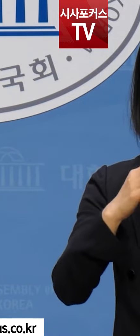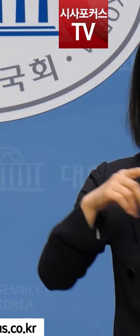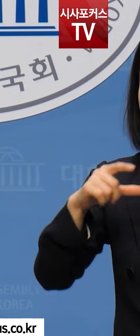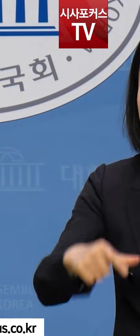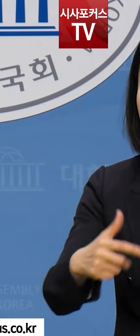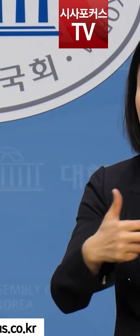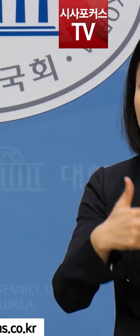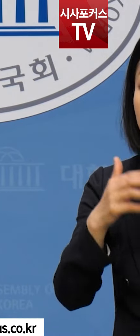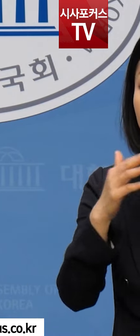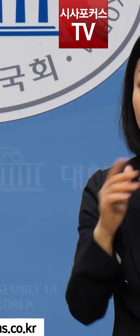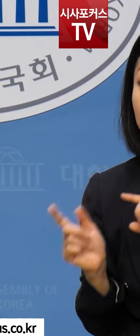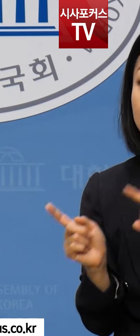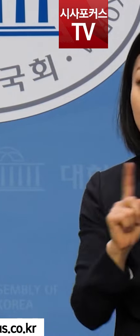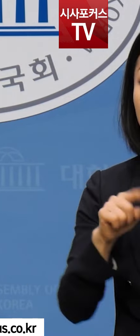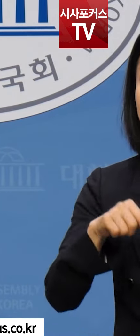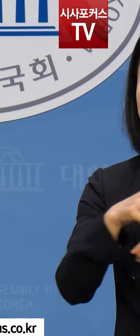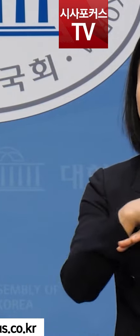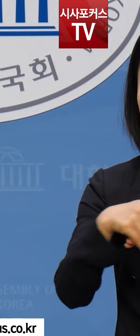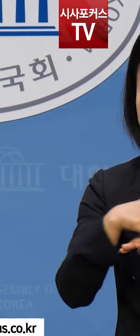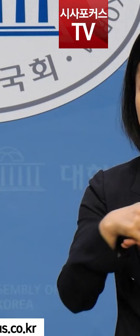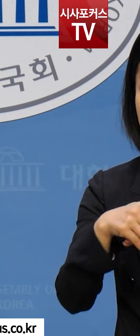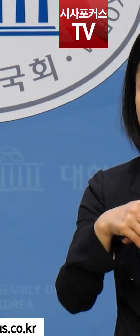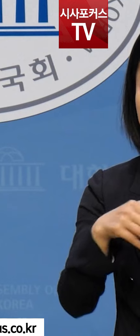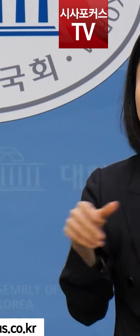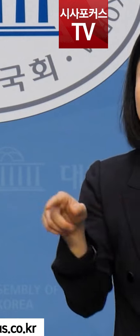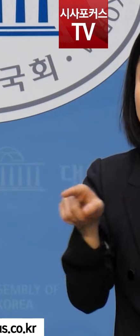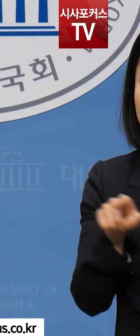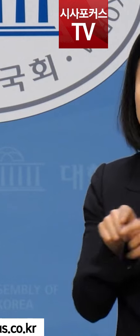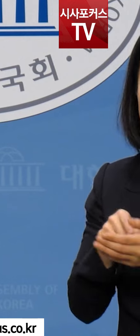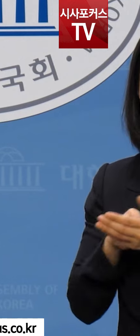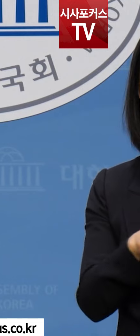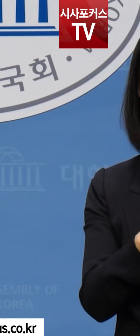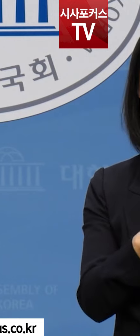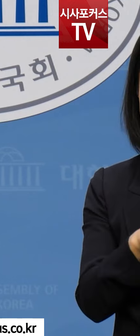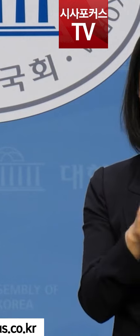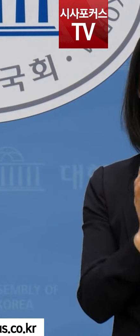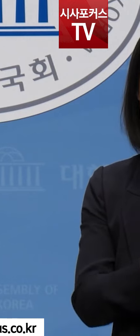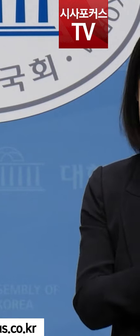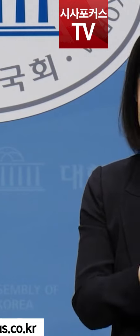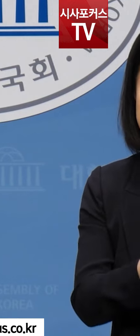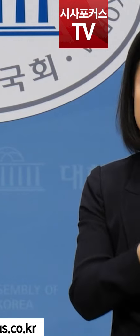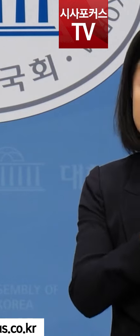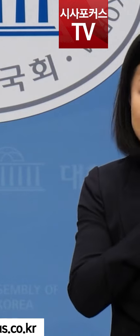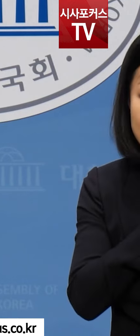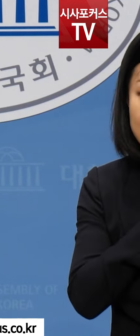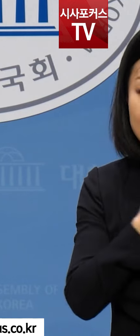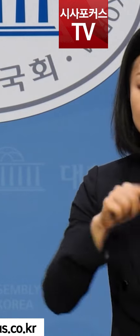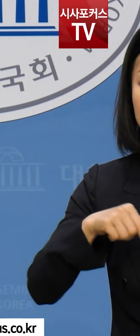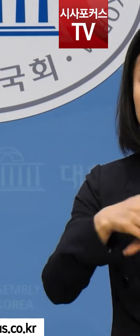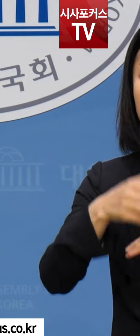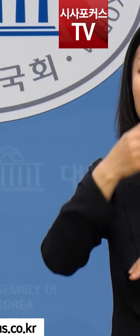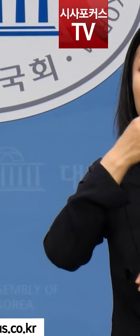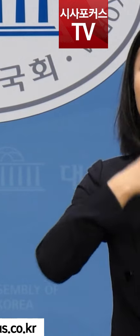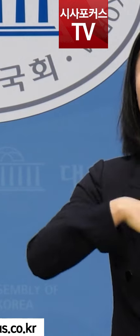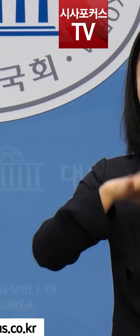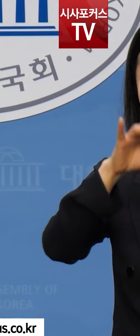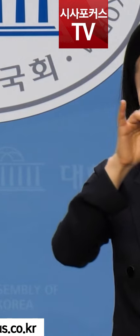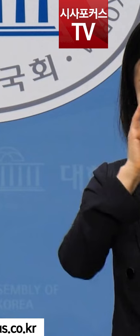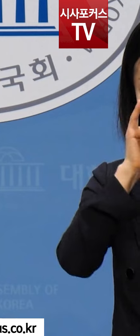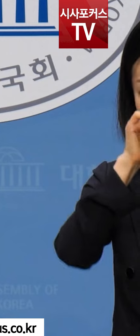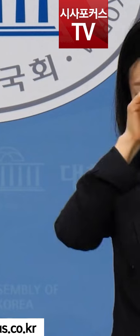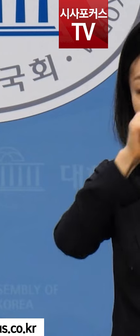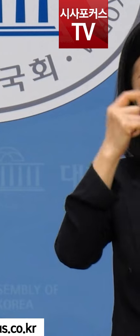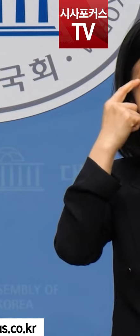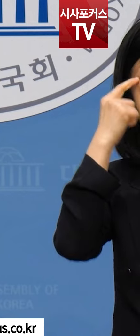지역의료를 살릴 수 있는 정책들이 같이 추진되어 실질적인 정책 효과를 달성할 수 있는